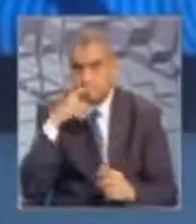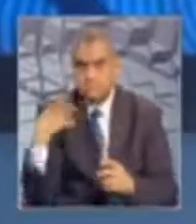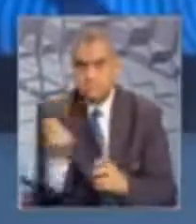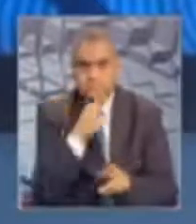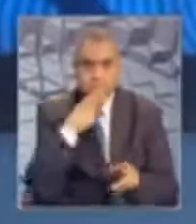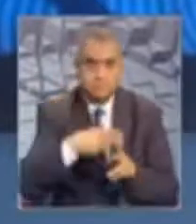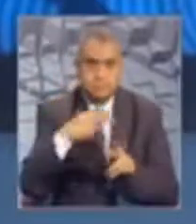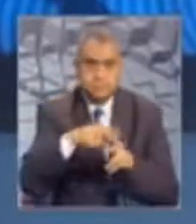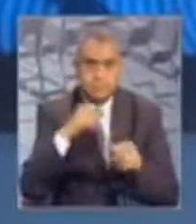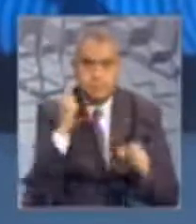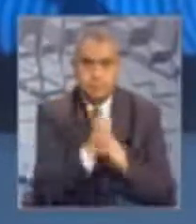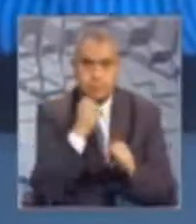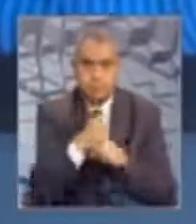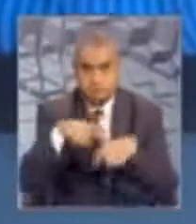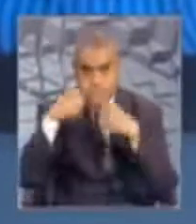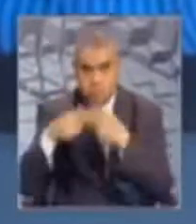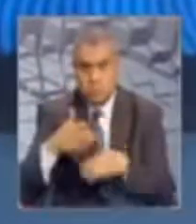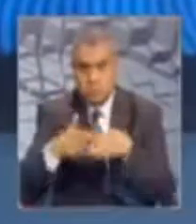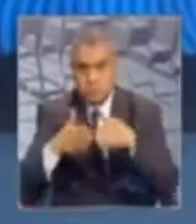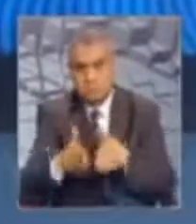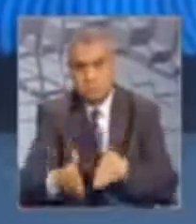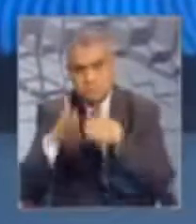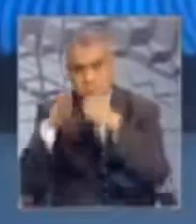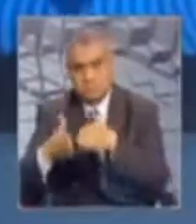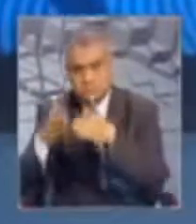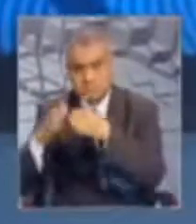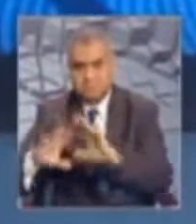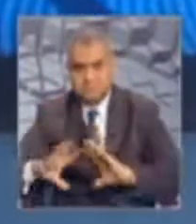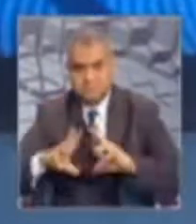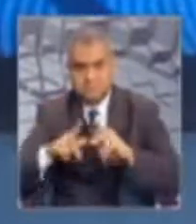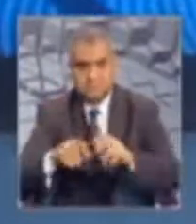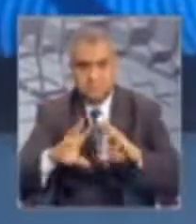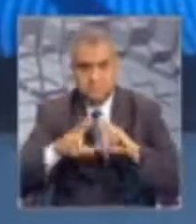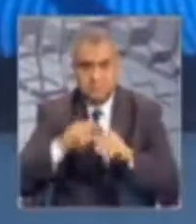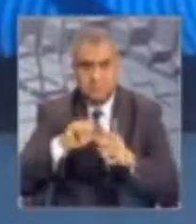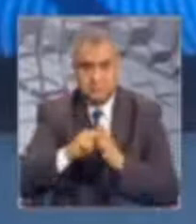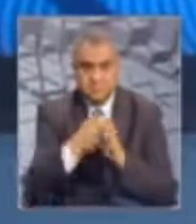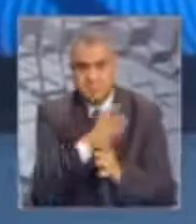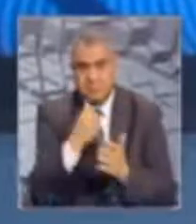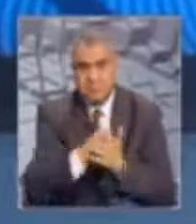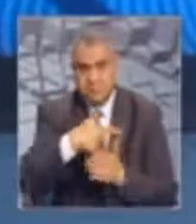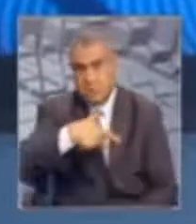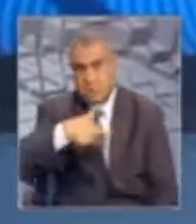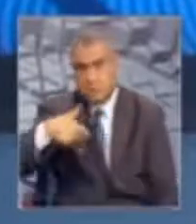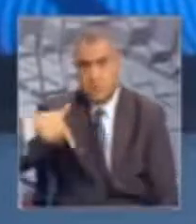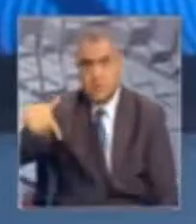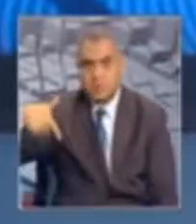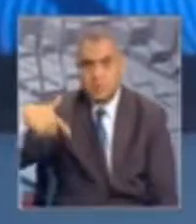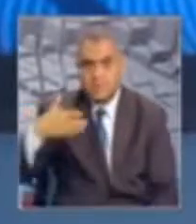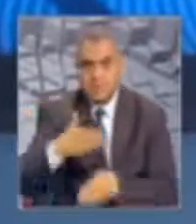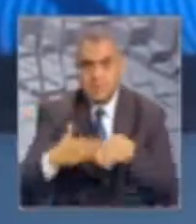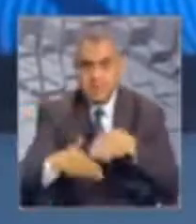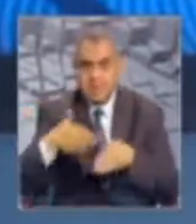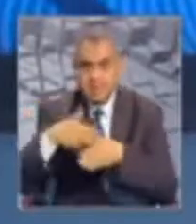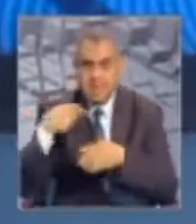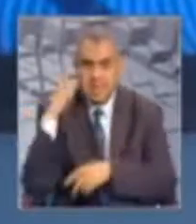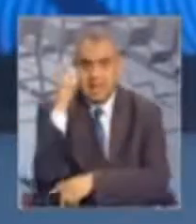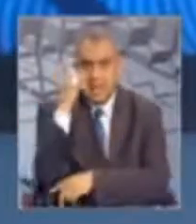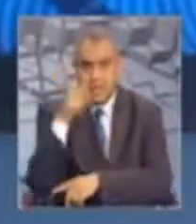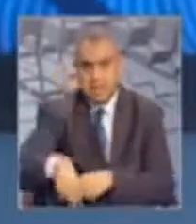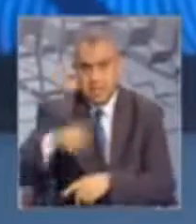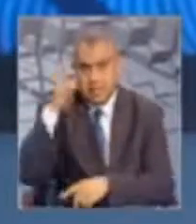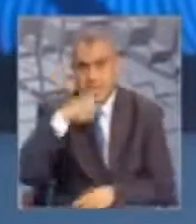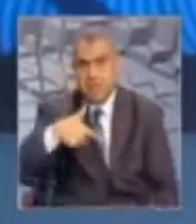ومتابعة لجهود الدولة في بناء وتشييد وتجديد 660 مسجدا، وافتتاح